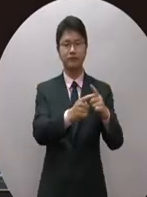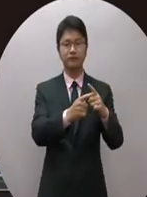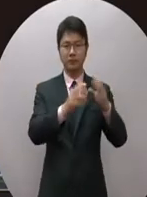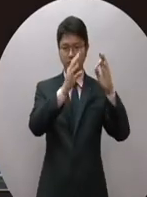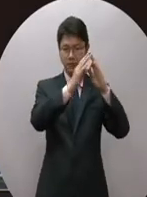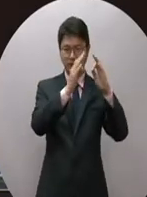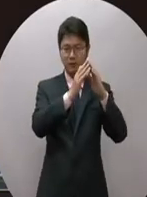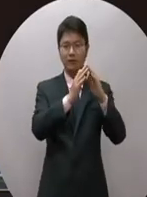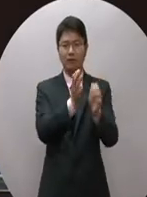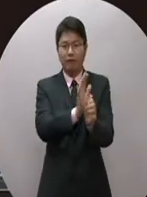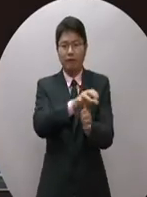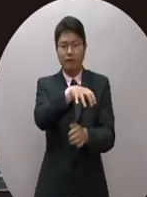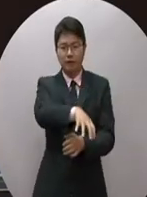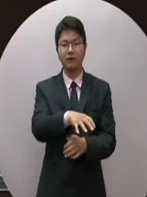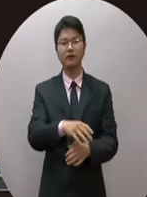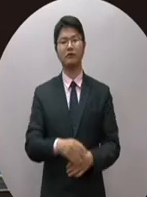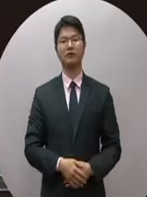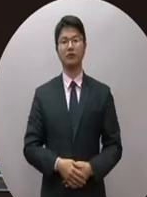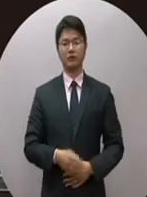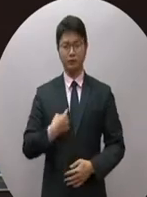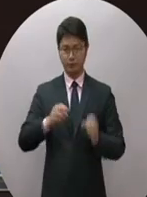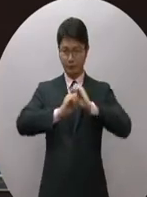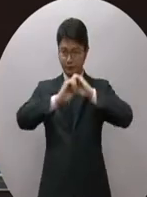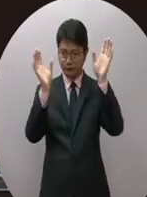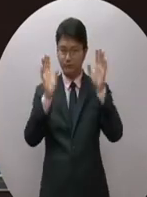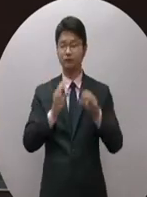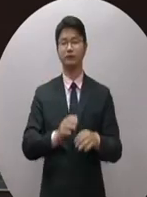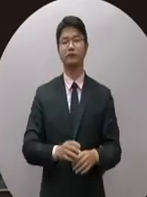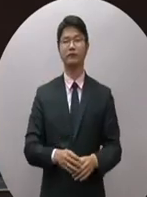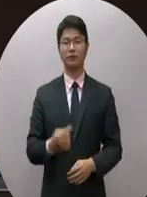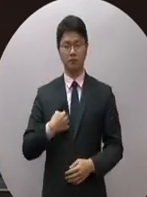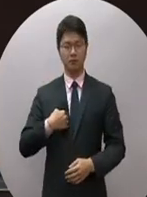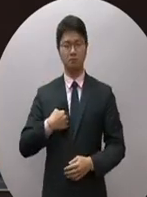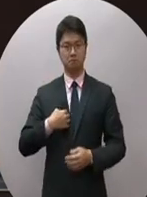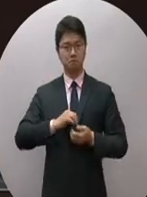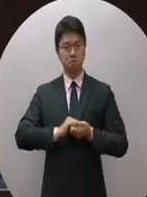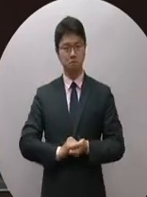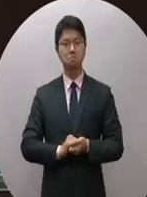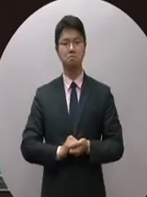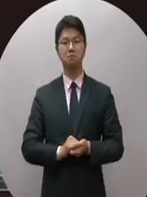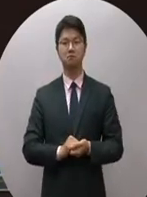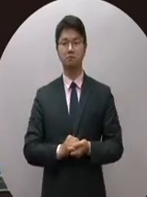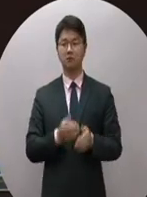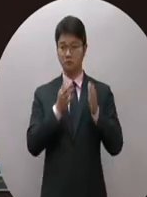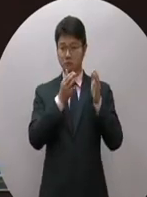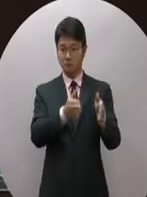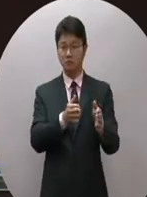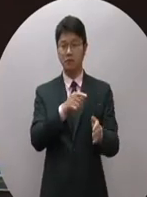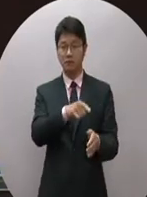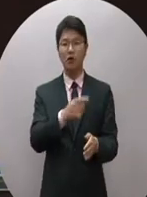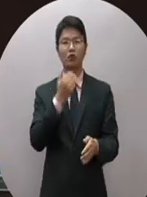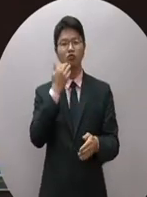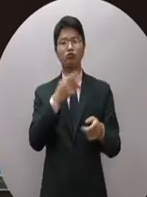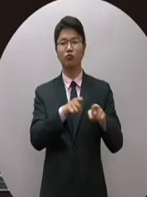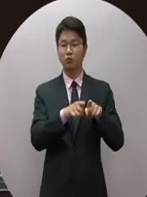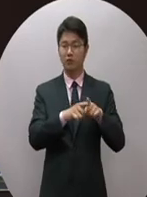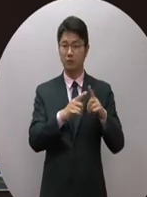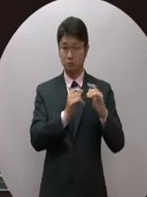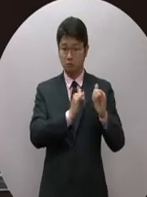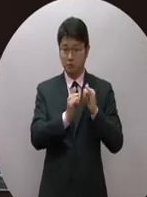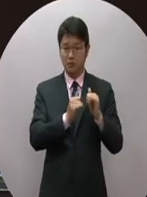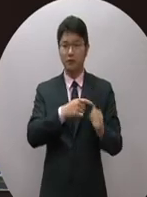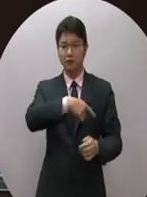就向各界宣布，我们一定对于正常客户例行行